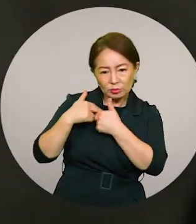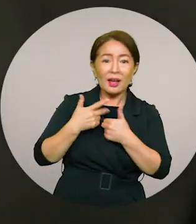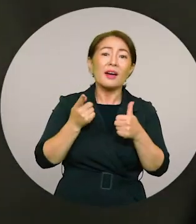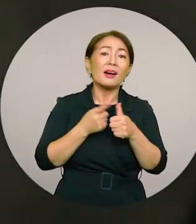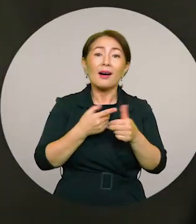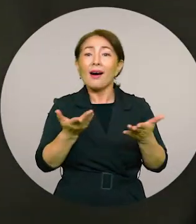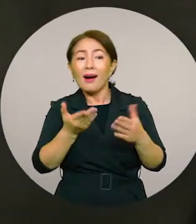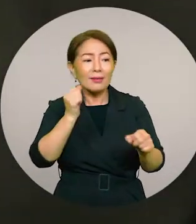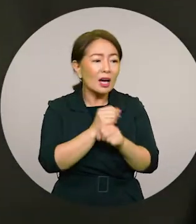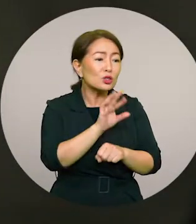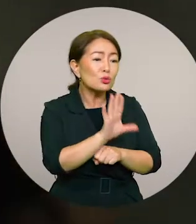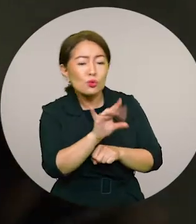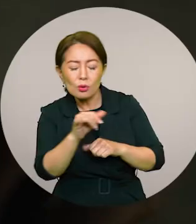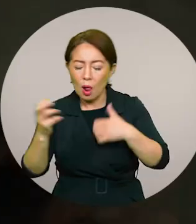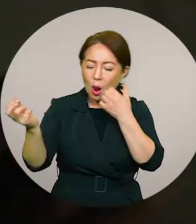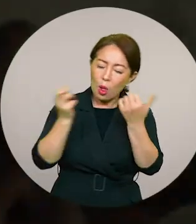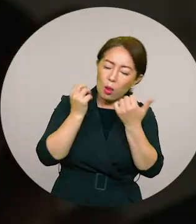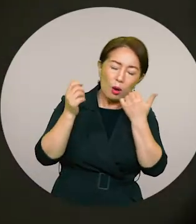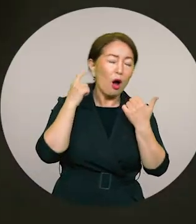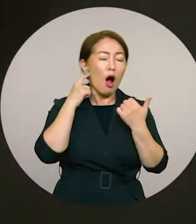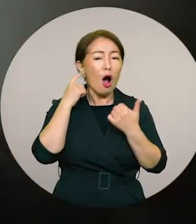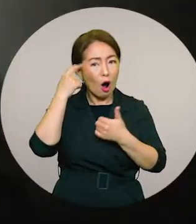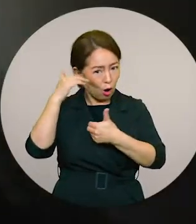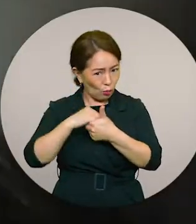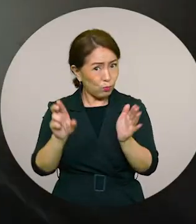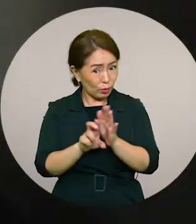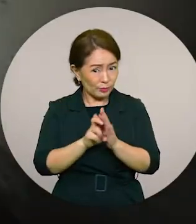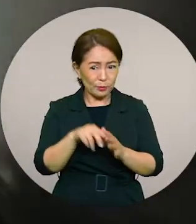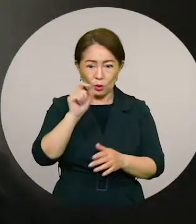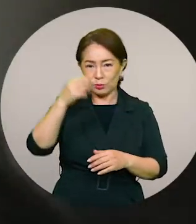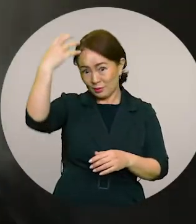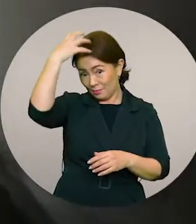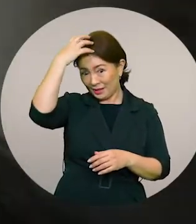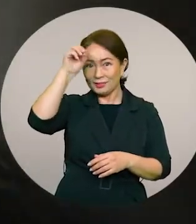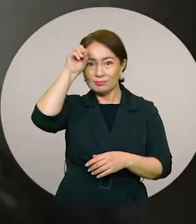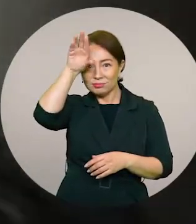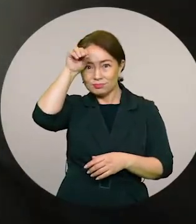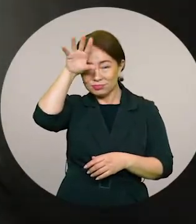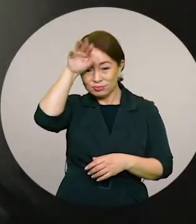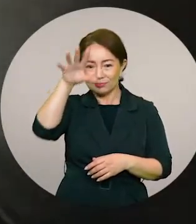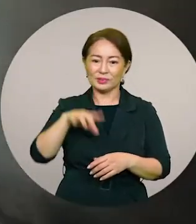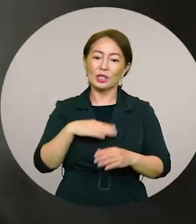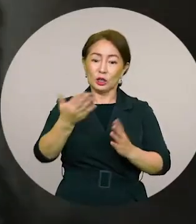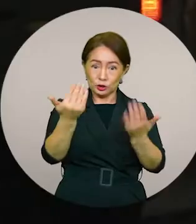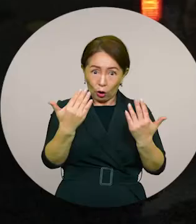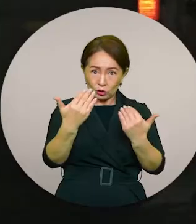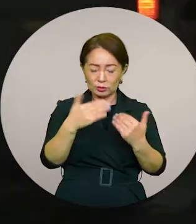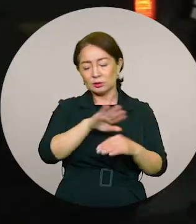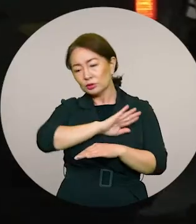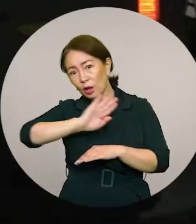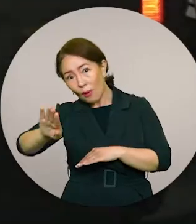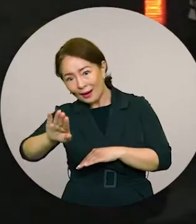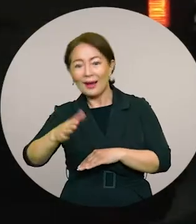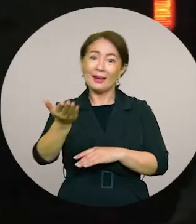хэн хаана ямар ажилдаа яваг төвгүй мэдэж болгоо. Ажилчид малгайн гэрлээрээ харилцан тохиролцож зогс, нааша,